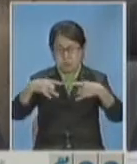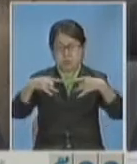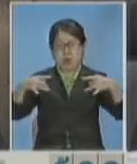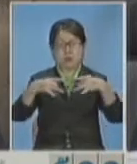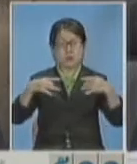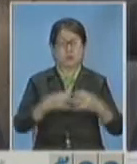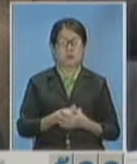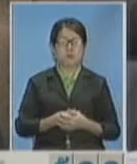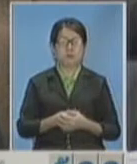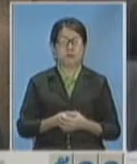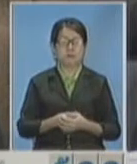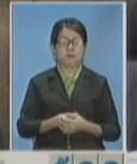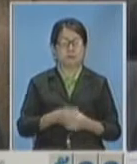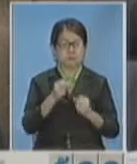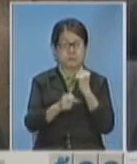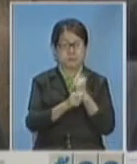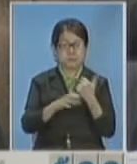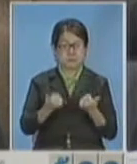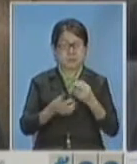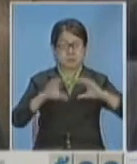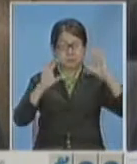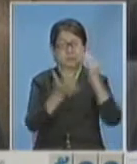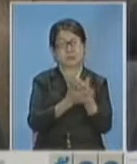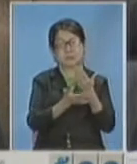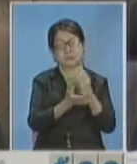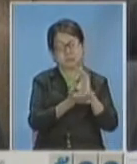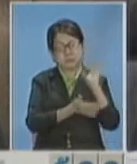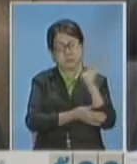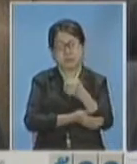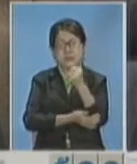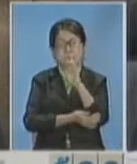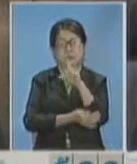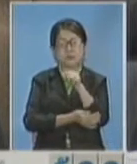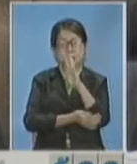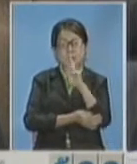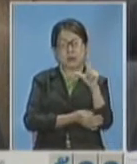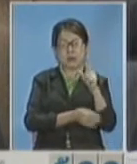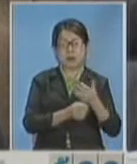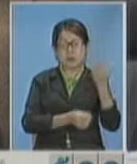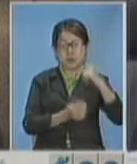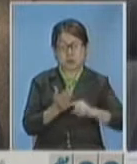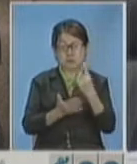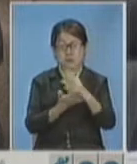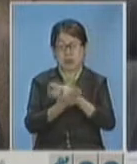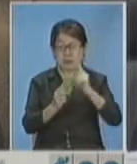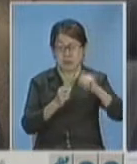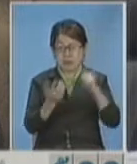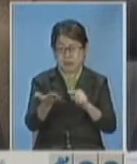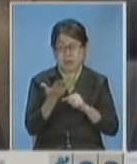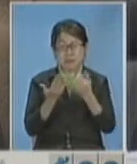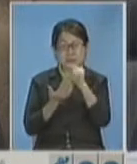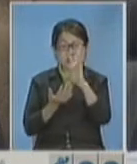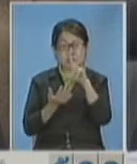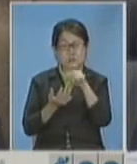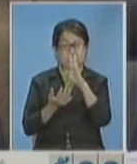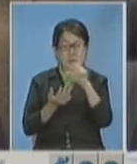มาณของรัฐบาลเองปีนี้จัดงบให้เขาเพียง 17.6 ล้านบาทตอนเข้ามาวาระที่1แต่พอมาถึง